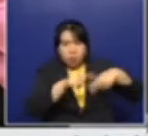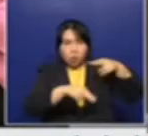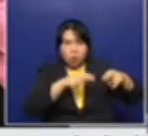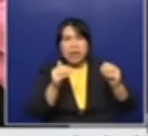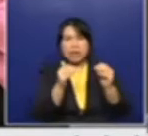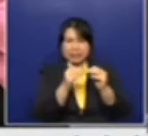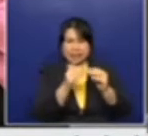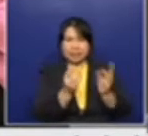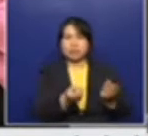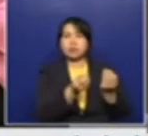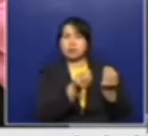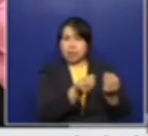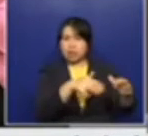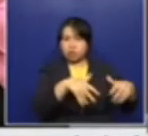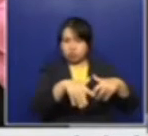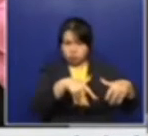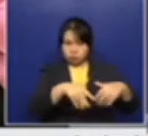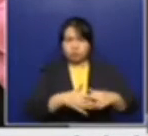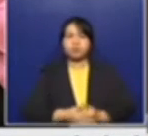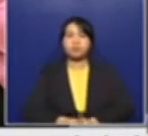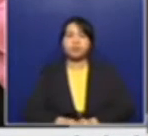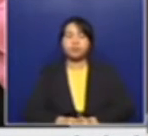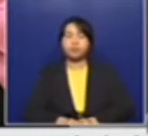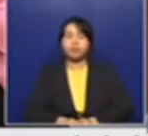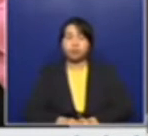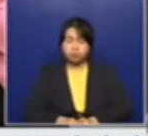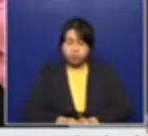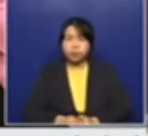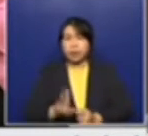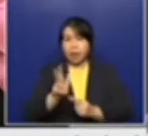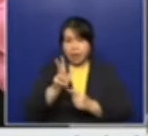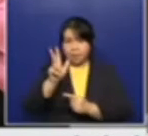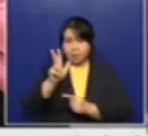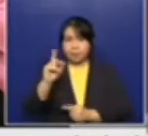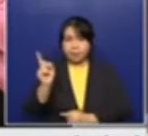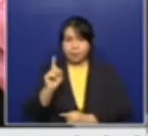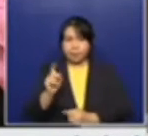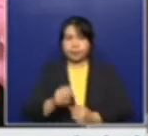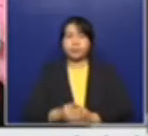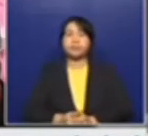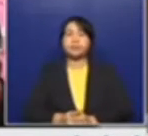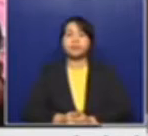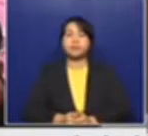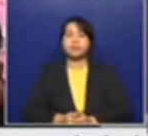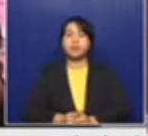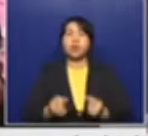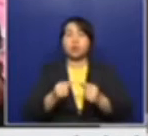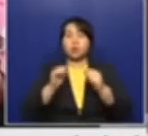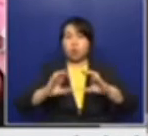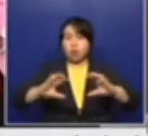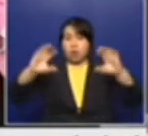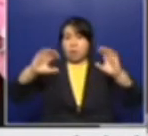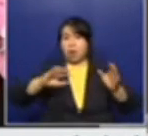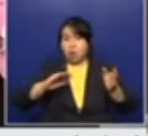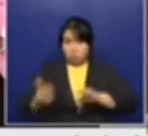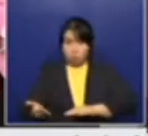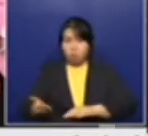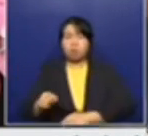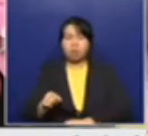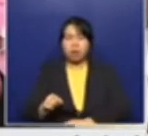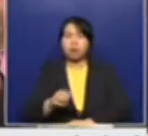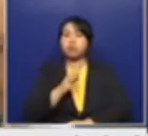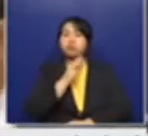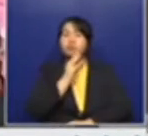ธิเสรีภาพของประชาชนครับแล้วเรื่องที่สามก็คือเรื่องการยุบสภายุบสภาวัน